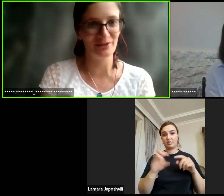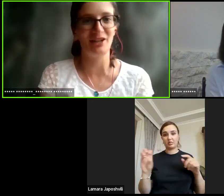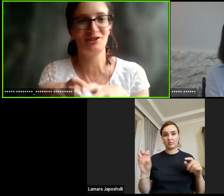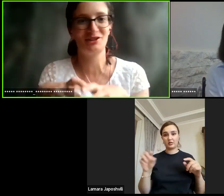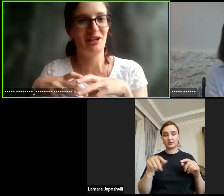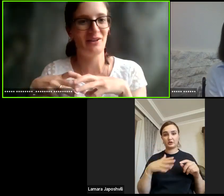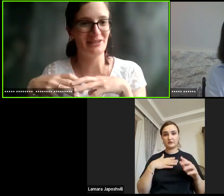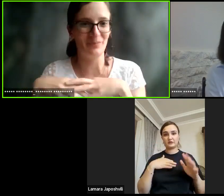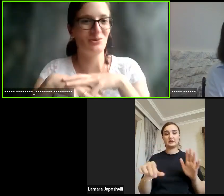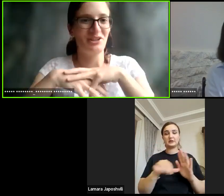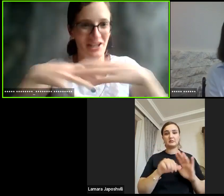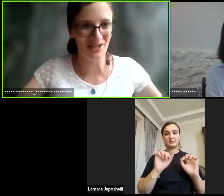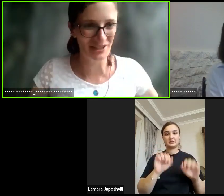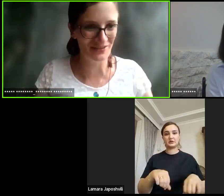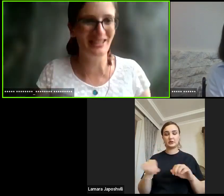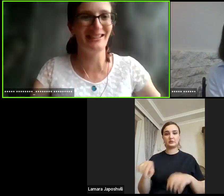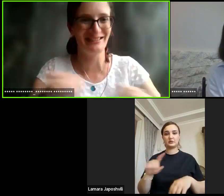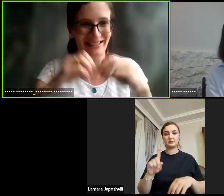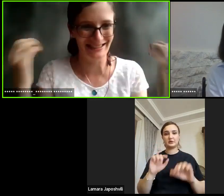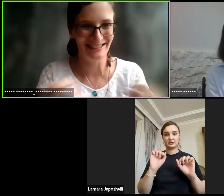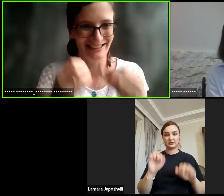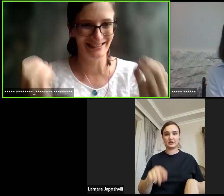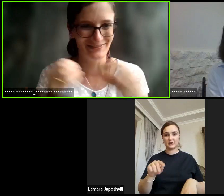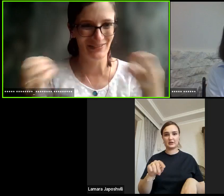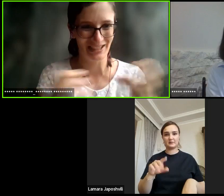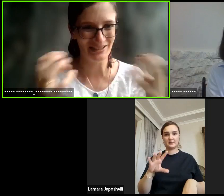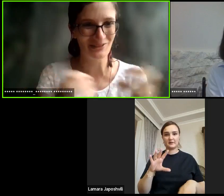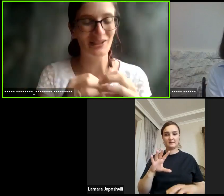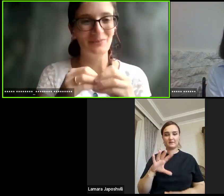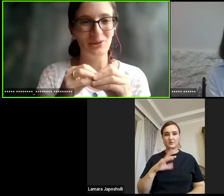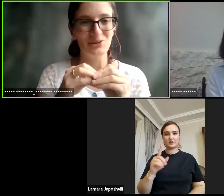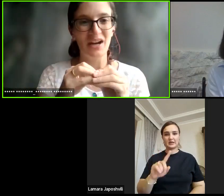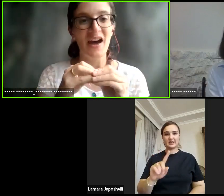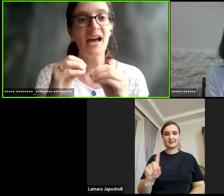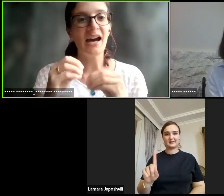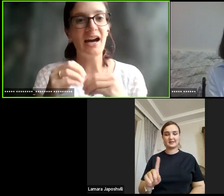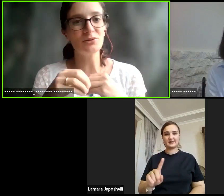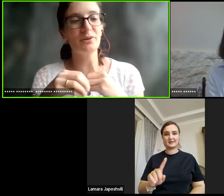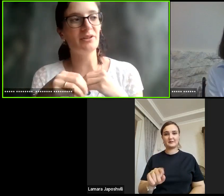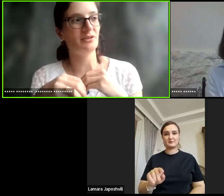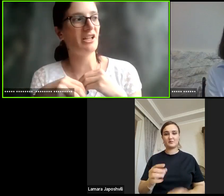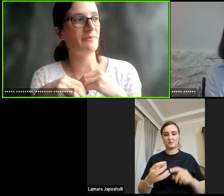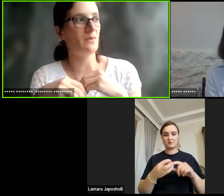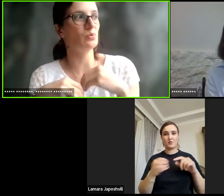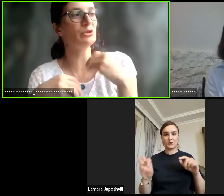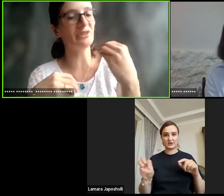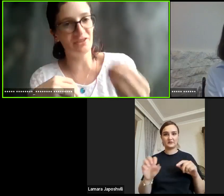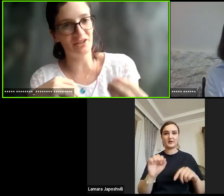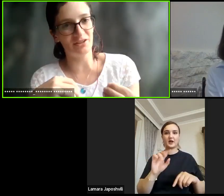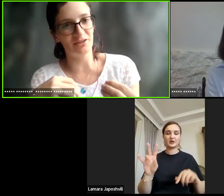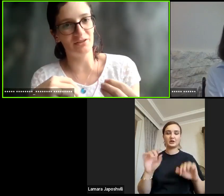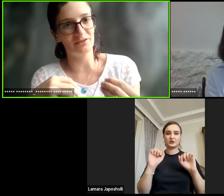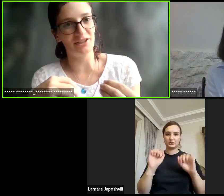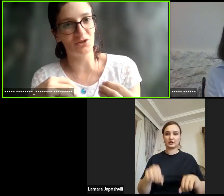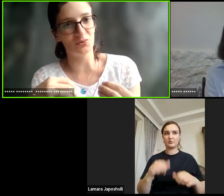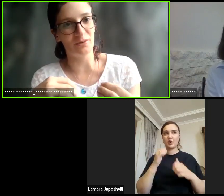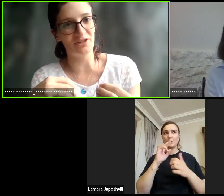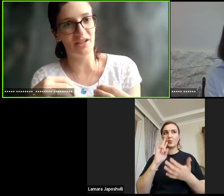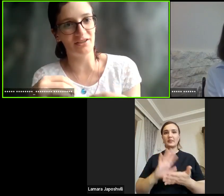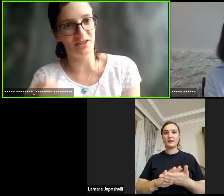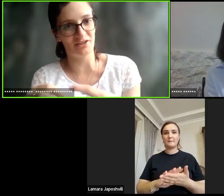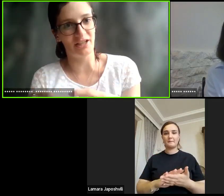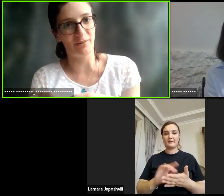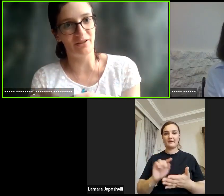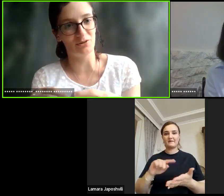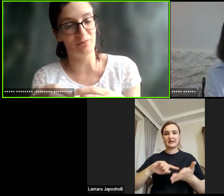დაახლოებით საშუალებას, რაც შეიძლება საფრთხეში კენჭებზე მიარეთ და რაღაცნაირად ისე მექანიკურად მოძვრა, ან უკვე შეიძლება ბუდმივი